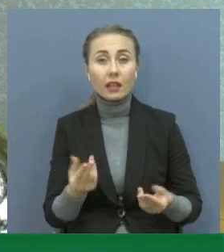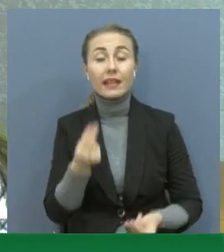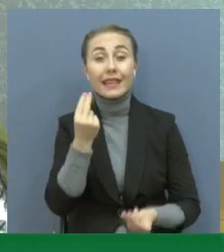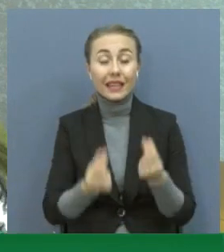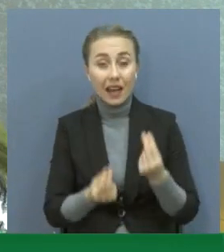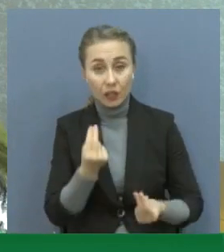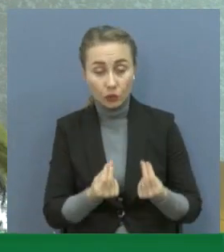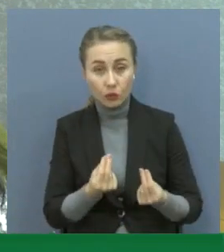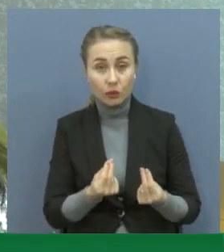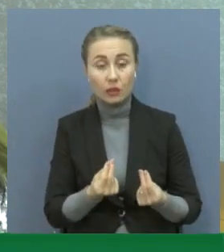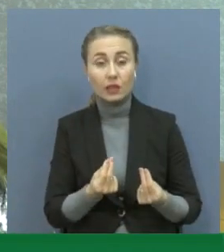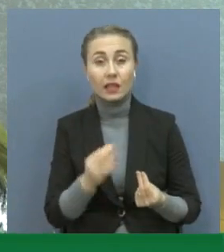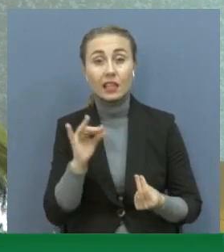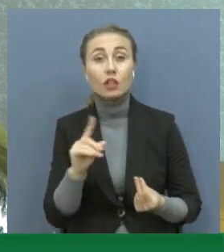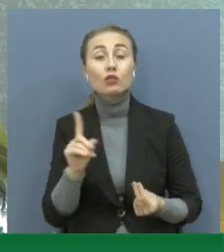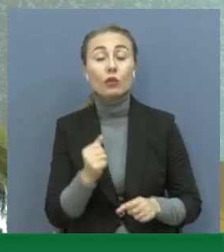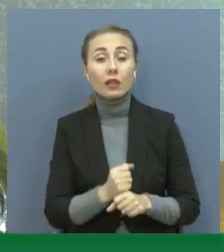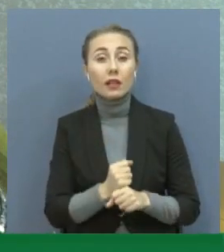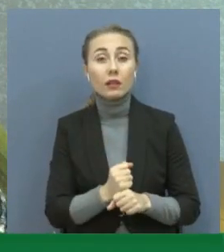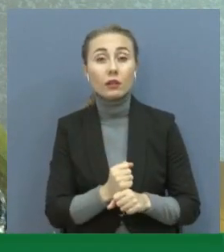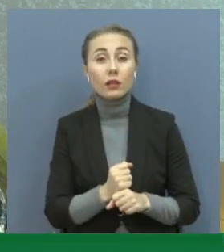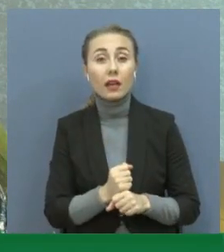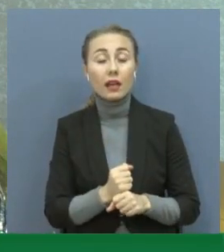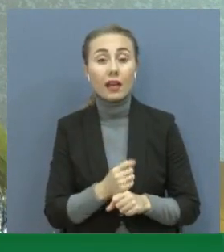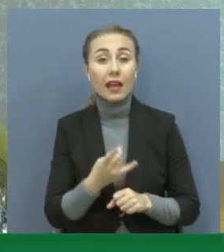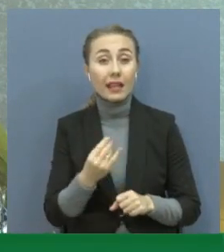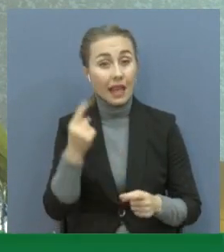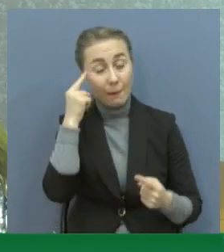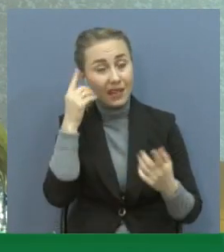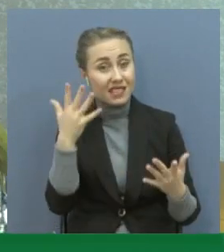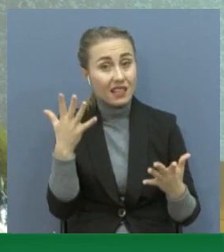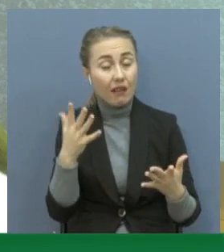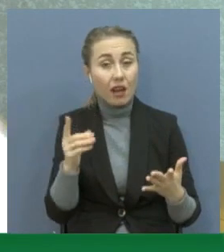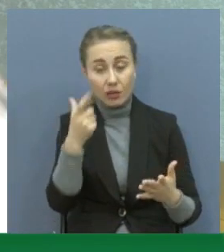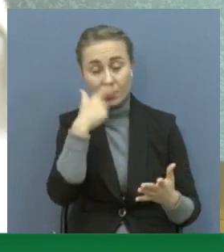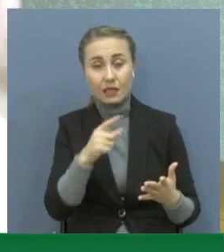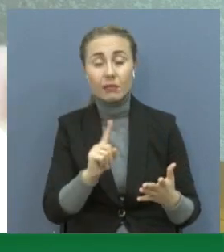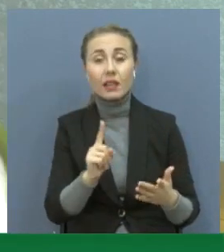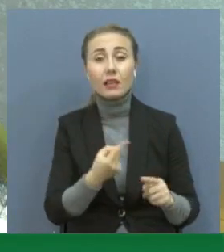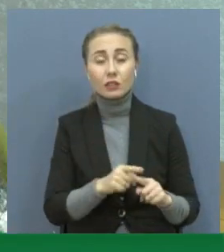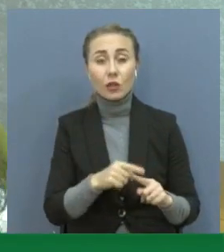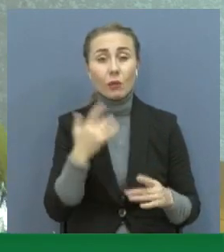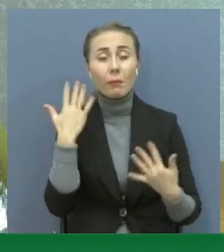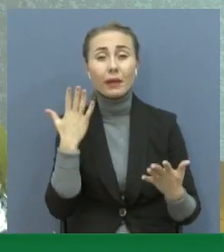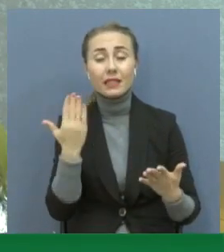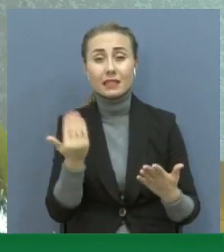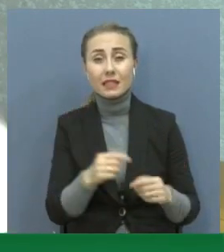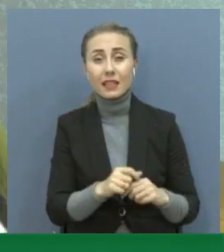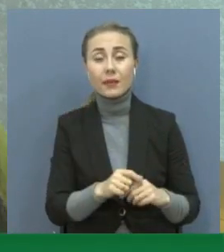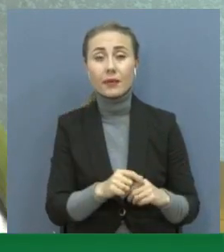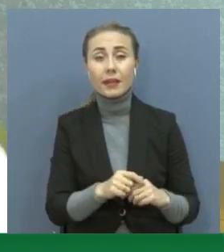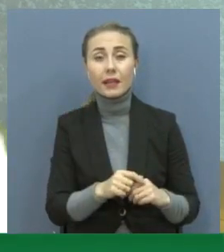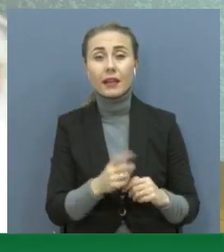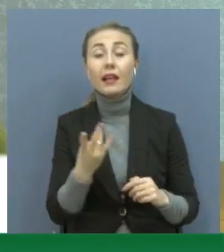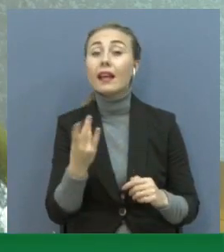играют и что делают? Не представляют себе вот, мысли. Даже когда не играя,